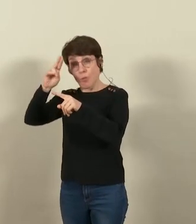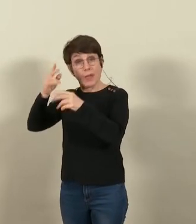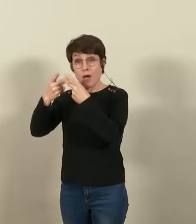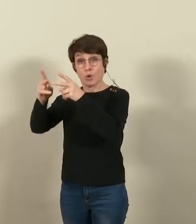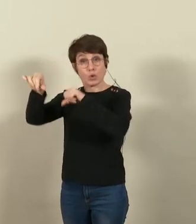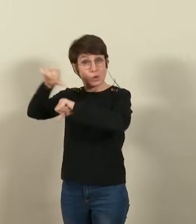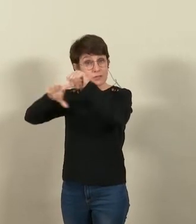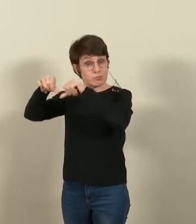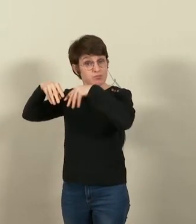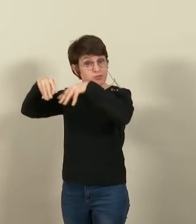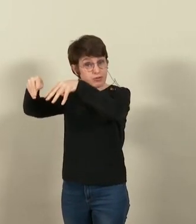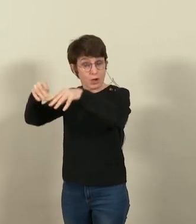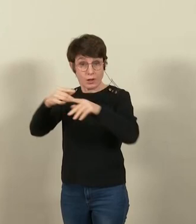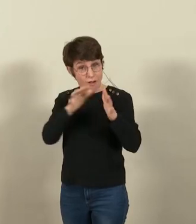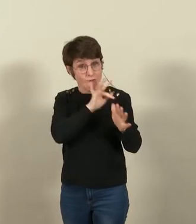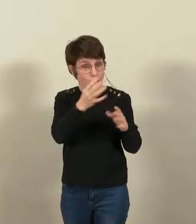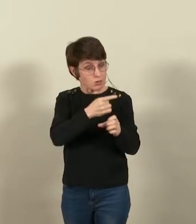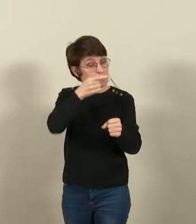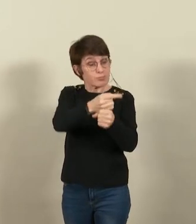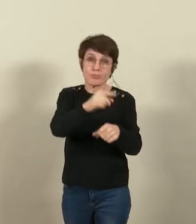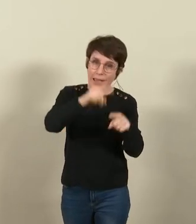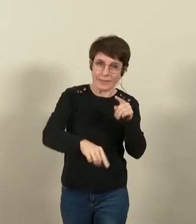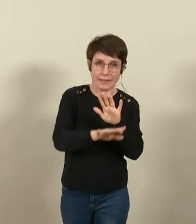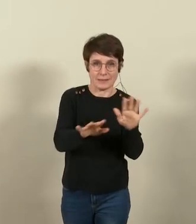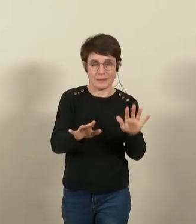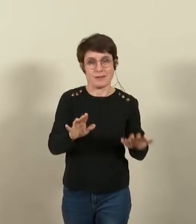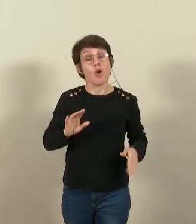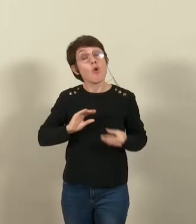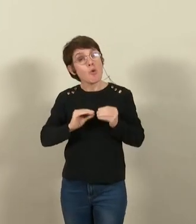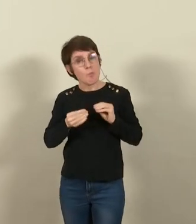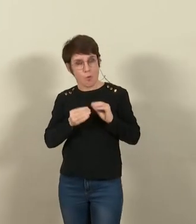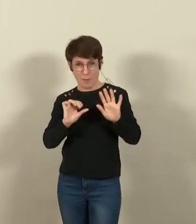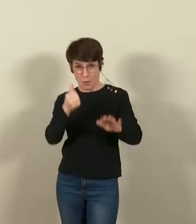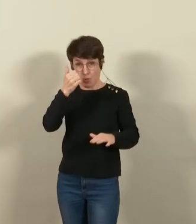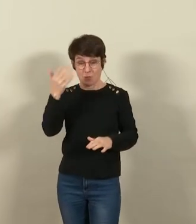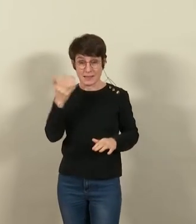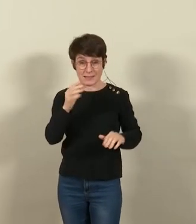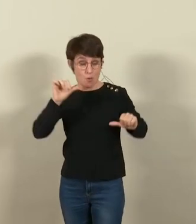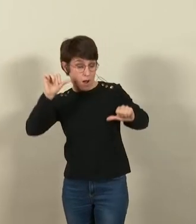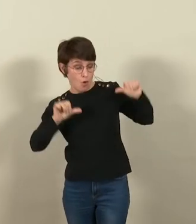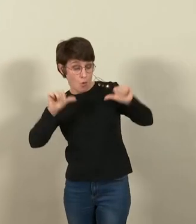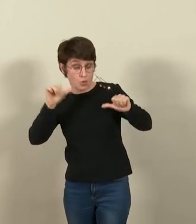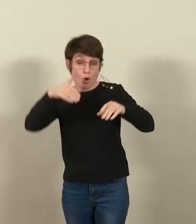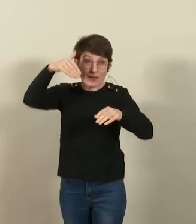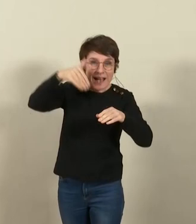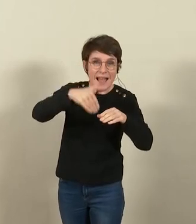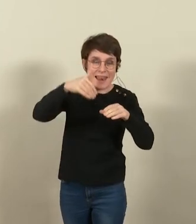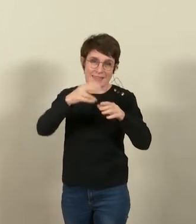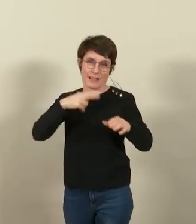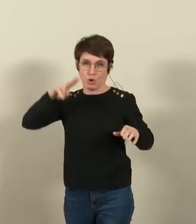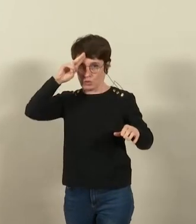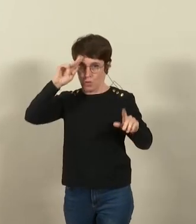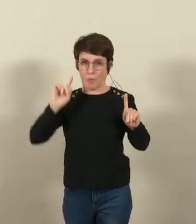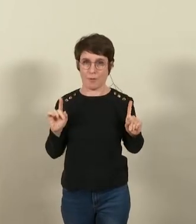autorisent le premier problème ne vous y trompez pas chers collègues est celui d'une concurrence déloyale à l'intérieur des frontières